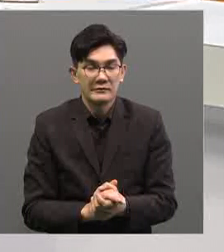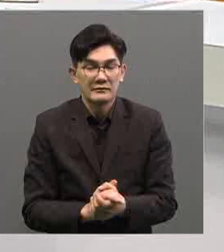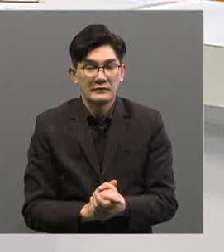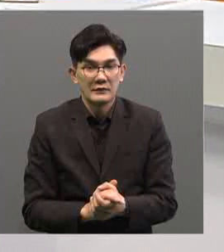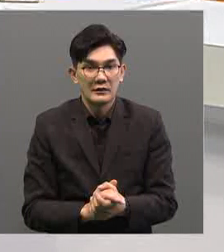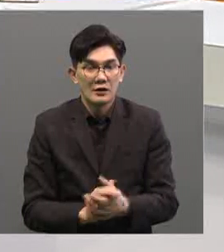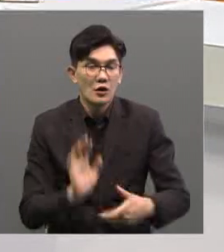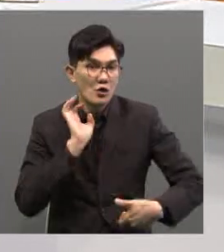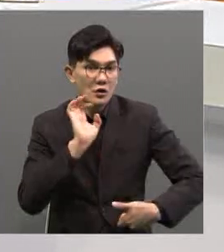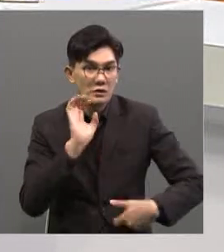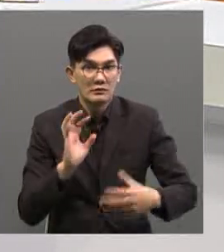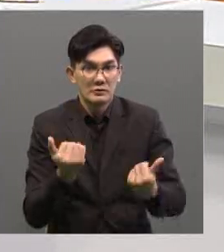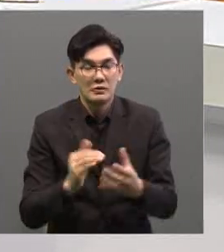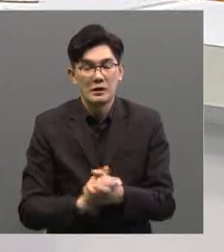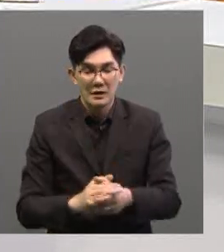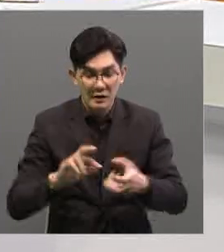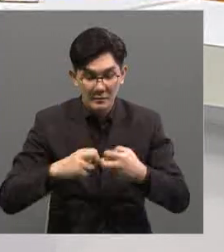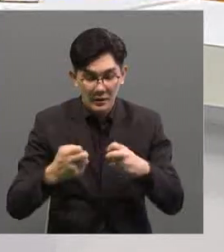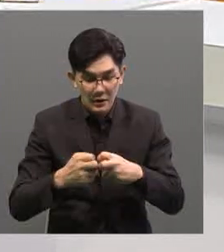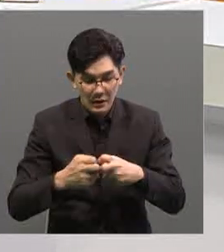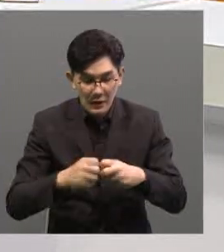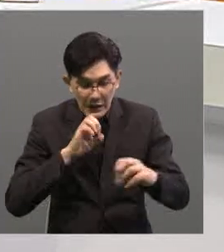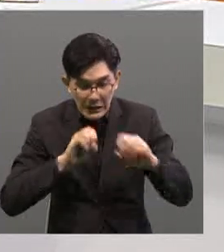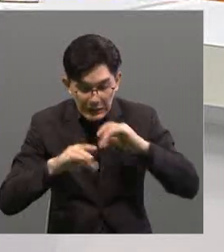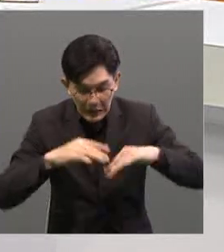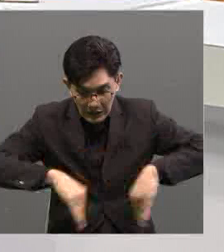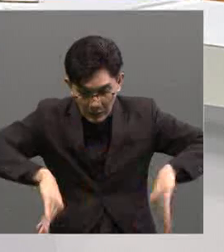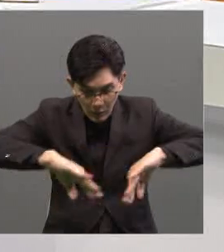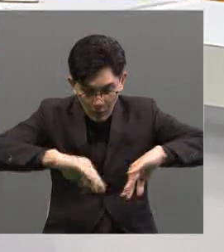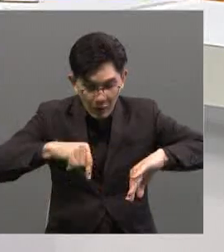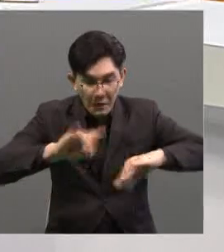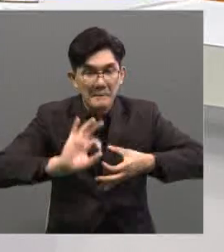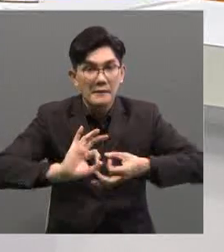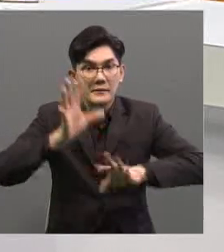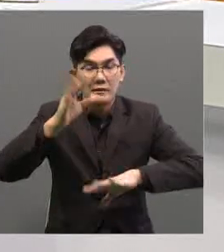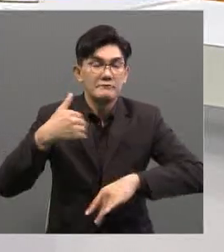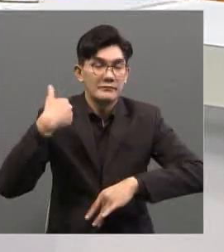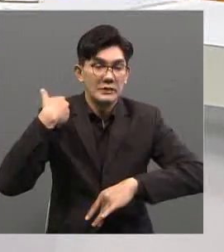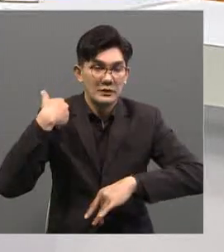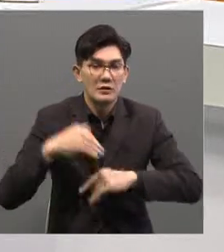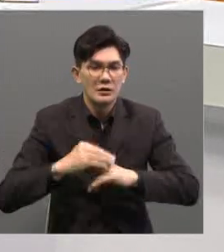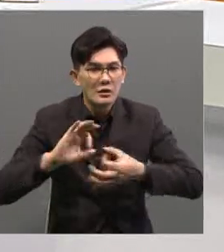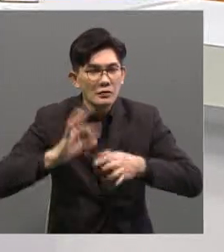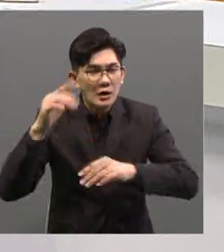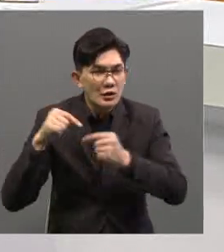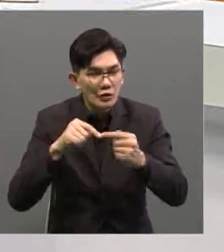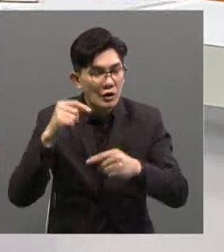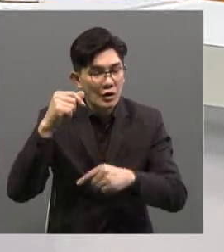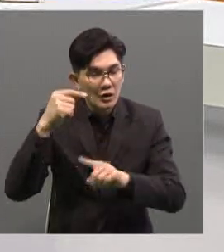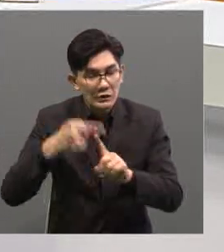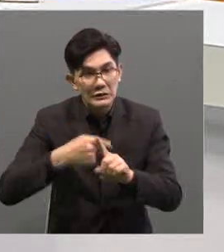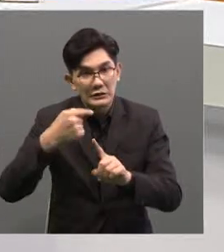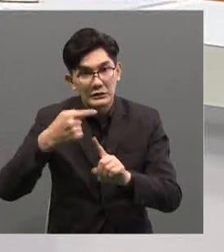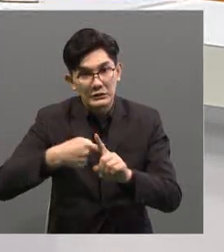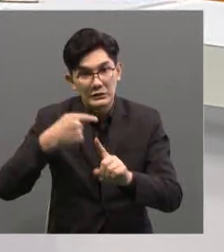ไปดูกันที่จังหวัดลพบุรีค่ะเกิดไฟไหม้บ่อขยะของทางเทศบาลตำบลท่าวุ้งอำเภอท่าวุ้งเนี่ยคือไหม้ต่อเนื่องมาตั้งแต่วันที่5มีนาคม